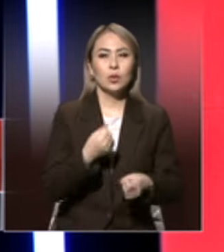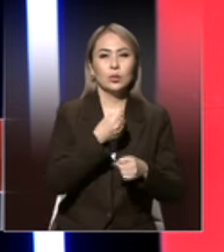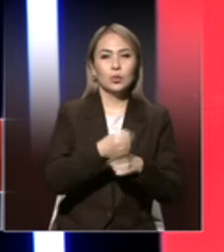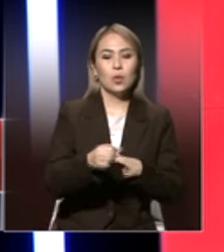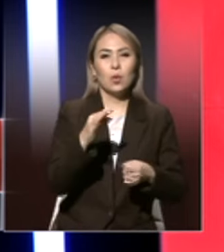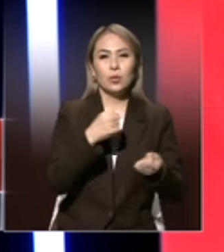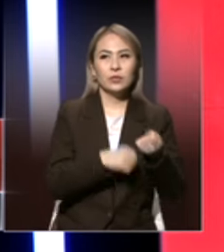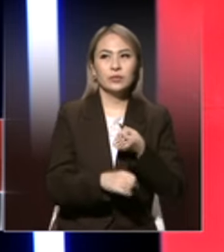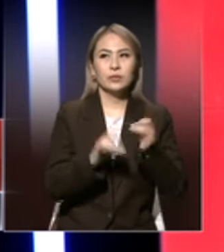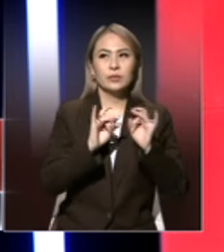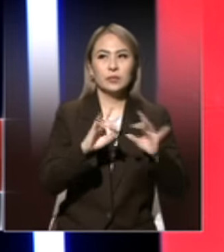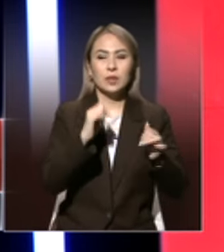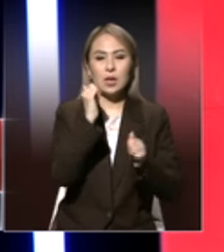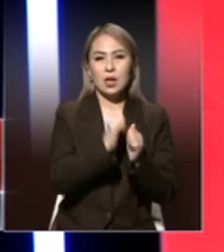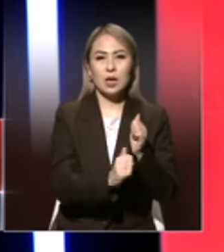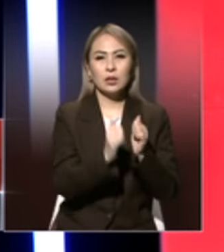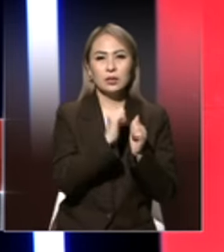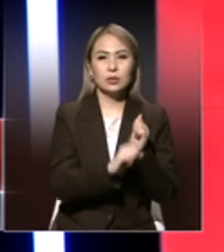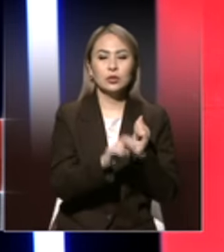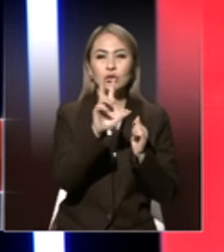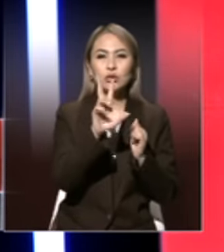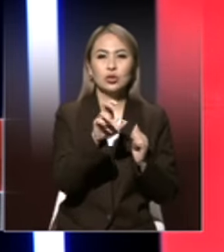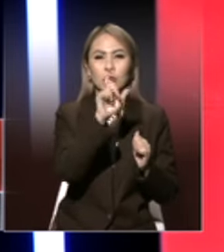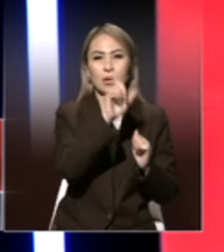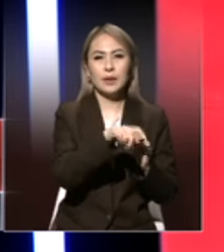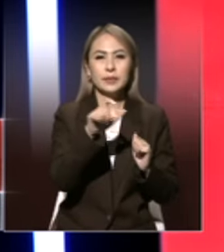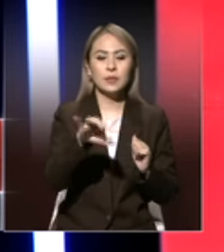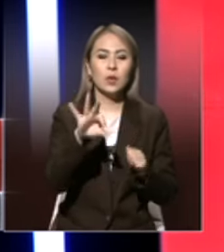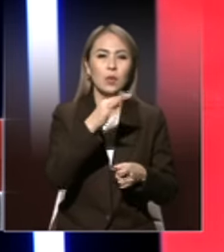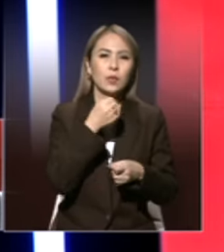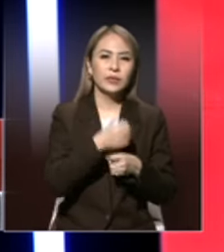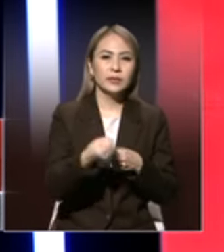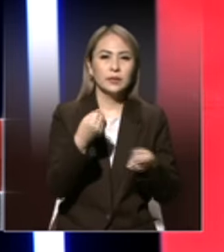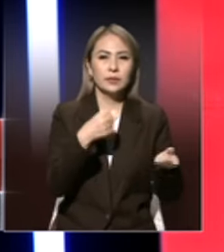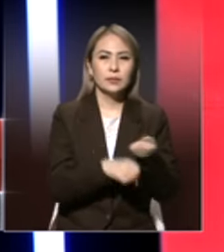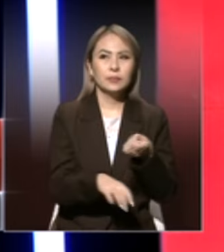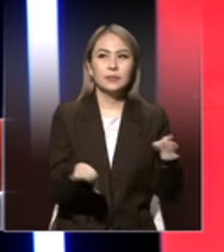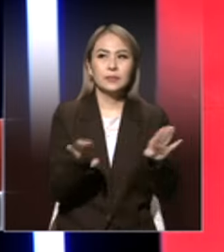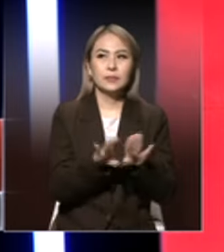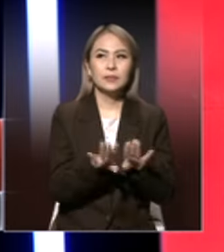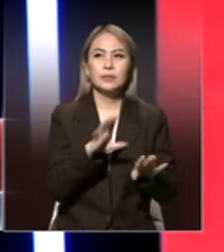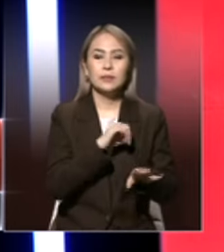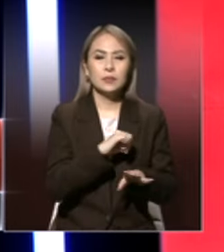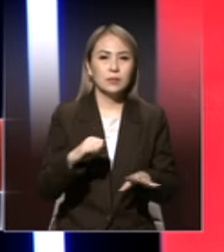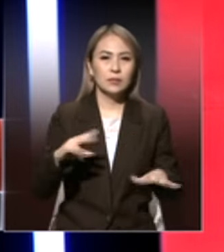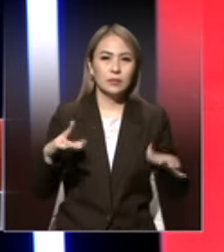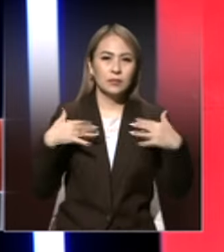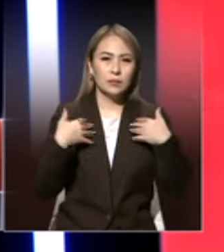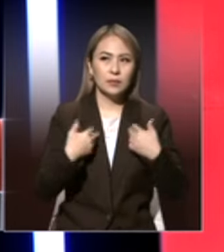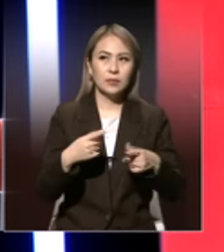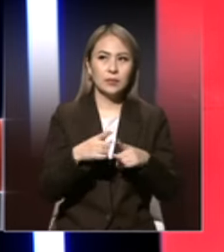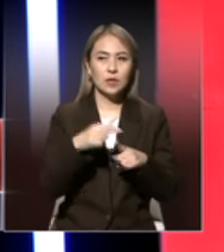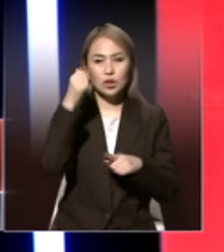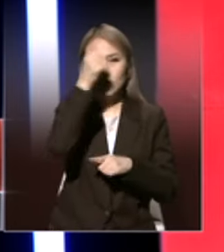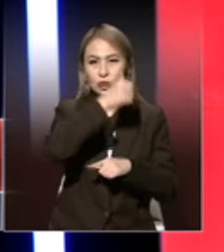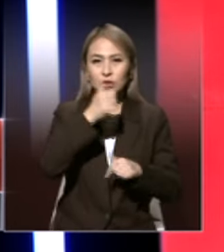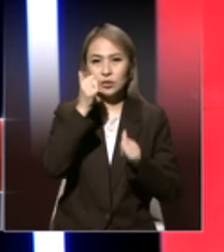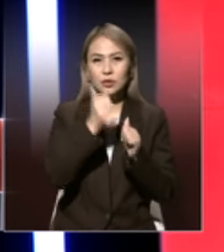талқылап жатырмыз. Бізде күн сайын 300 азамат осы тұрмыстық зорлық-зомбылықтан жапа шегеді екен, және ең өкініштісі жыл сайын 80